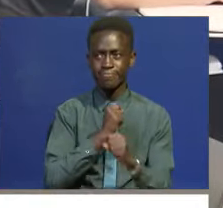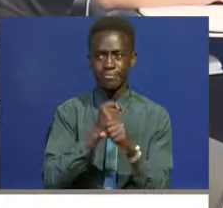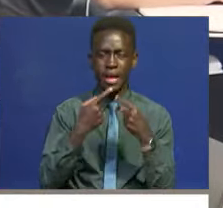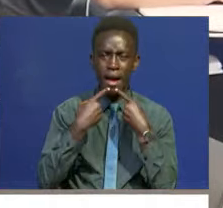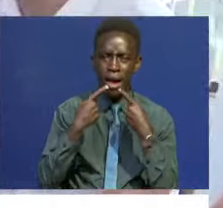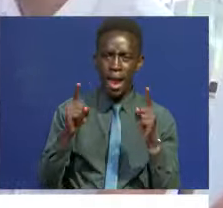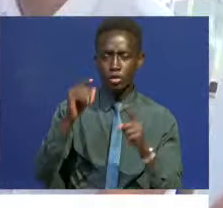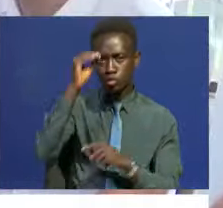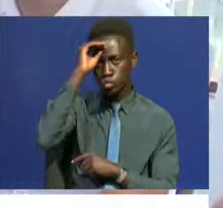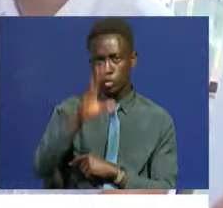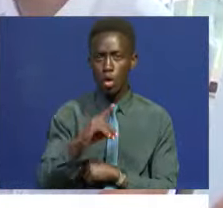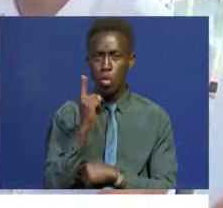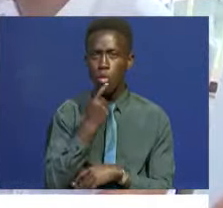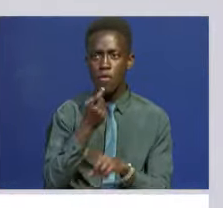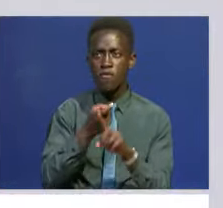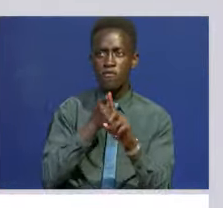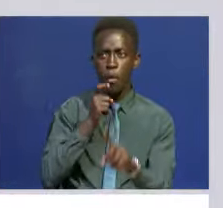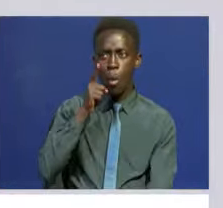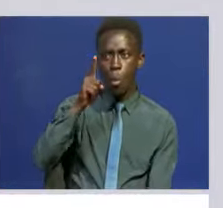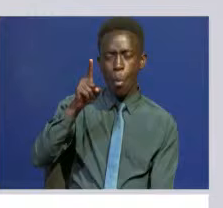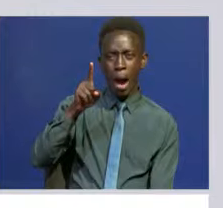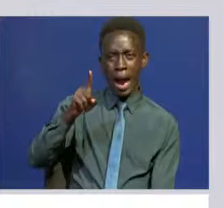kutoka taasisi moja jijini Hefei.